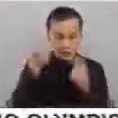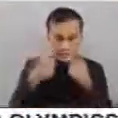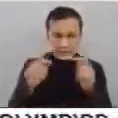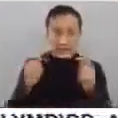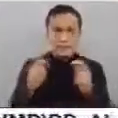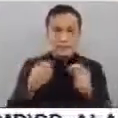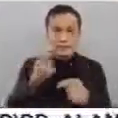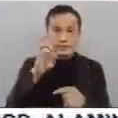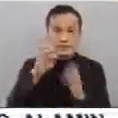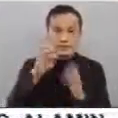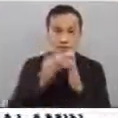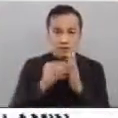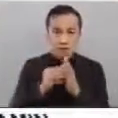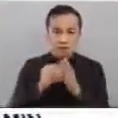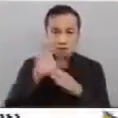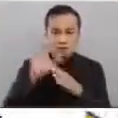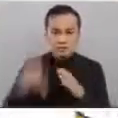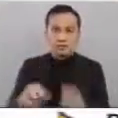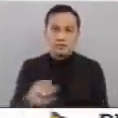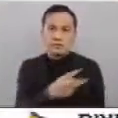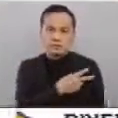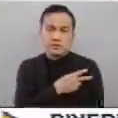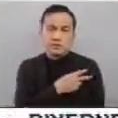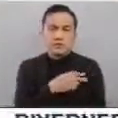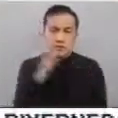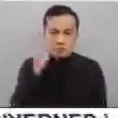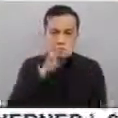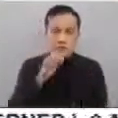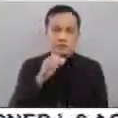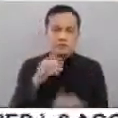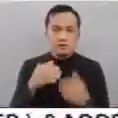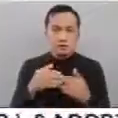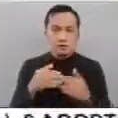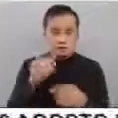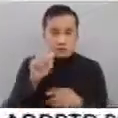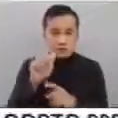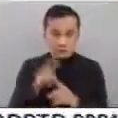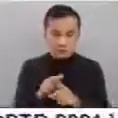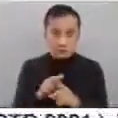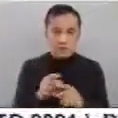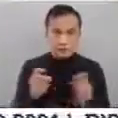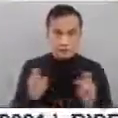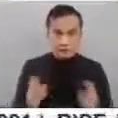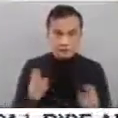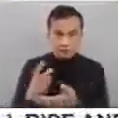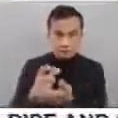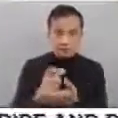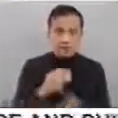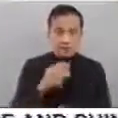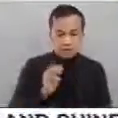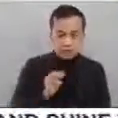Mailan ding pumila ang hindi naman residente sa lungsod. Si Alan Francisco Seritalie, Rise and Shine,